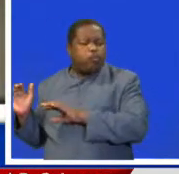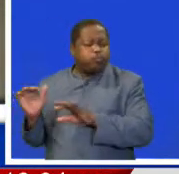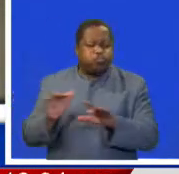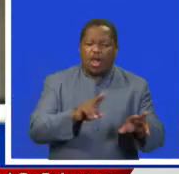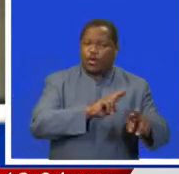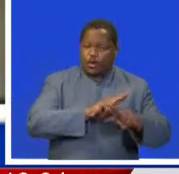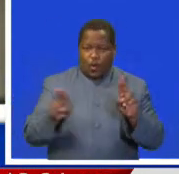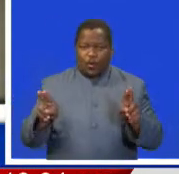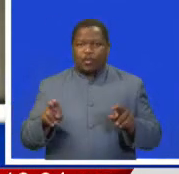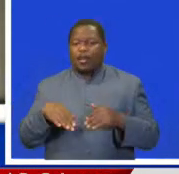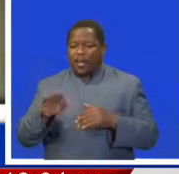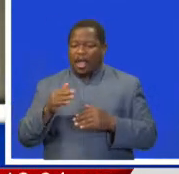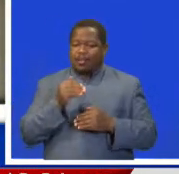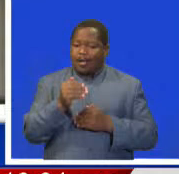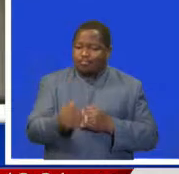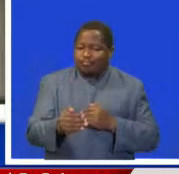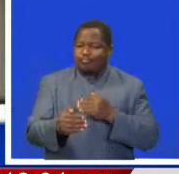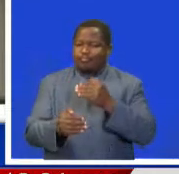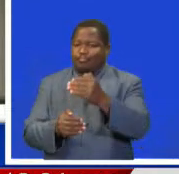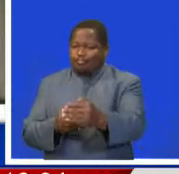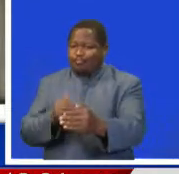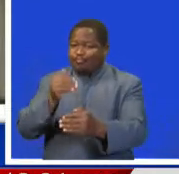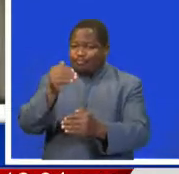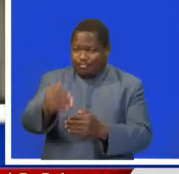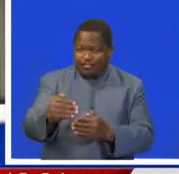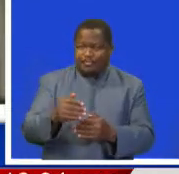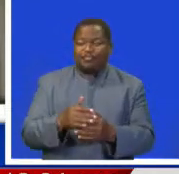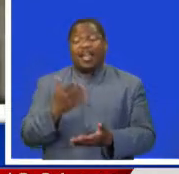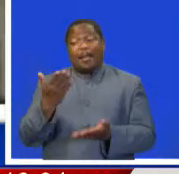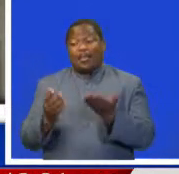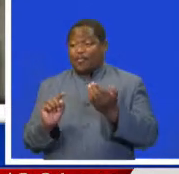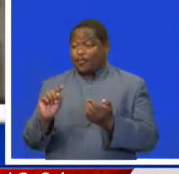form 3 sebalungise ama class